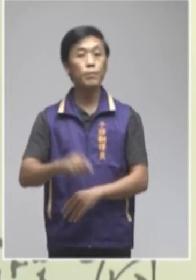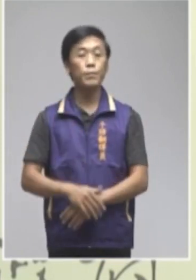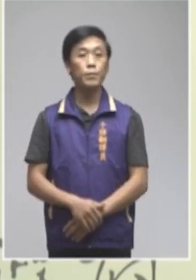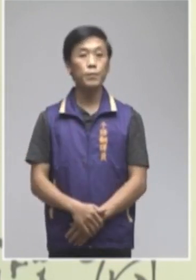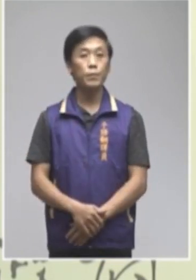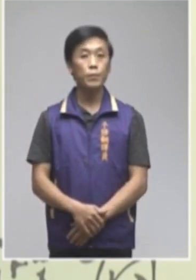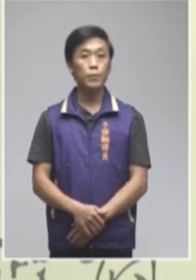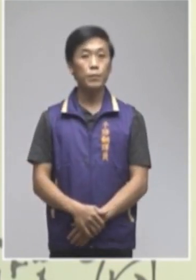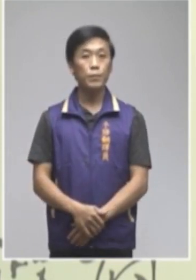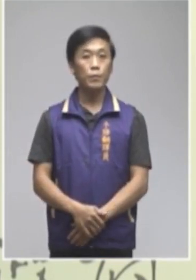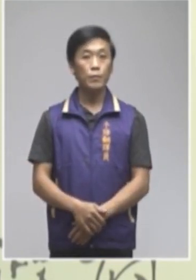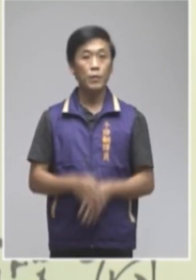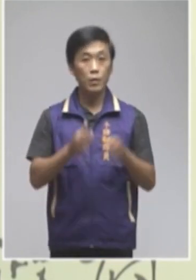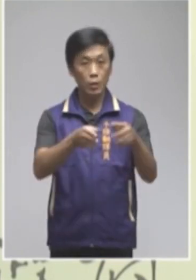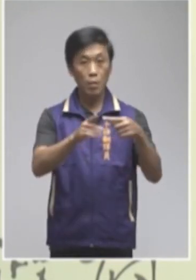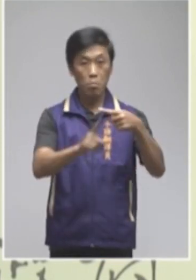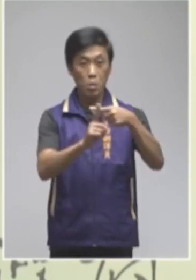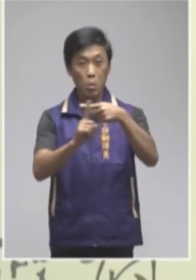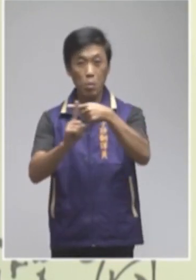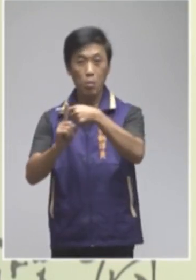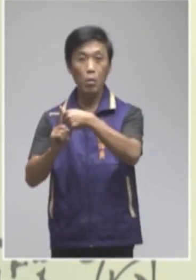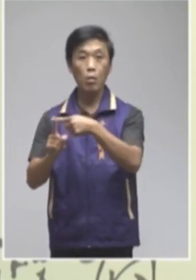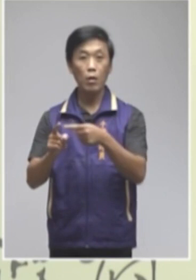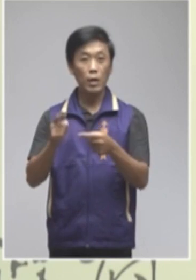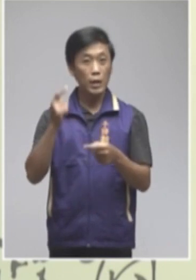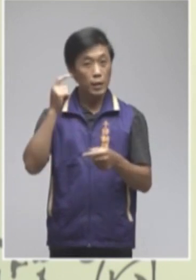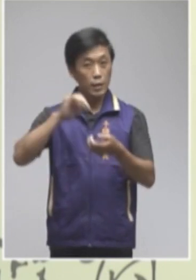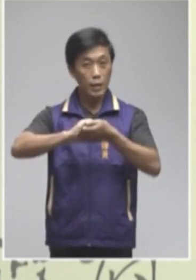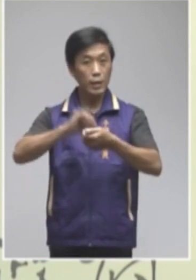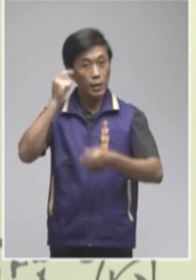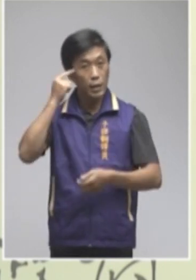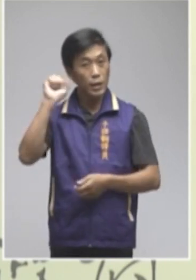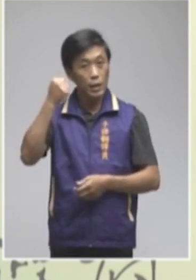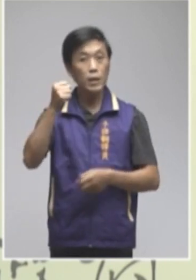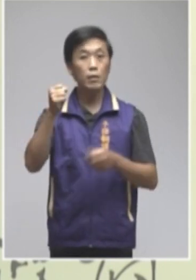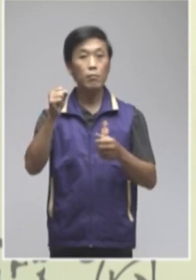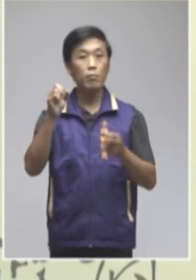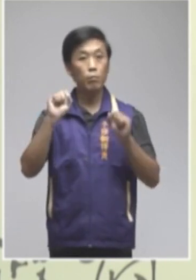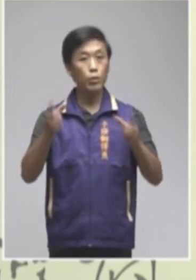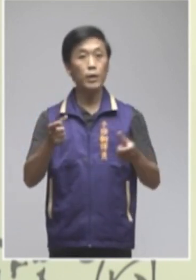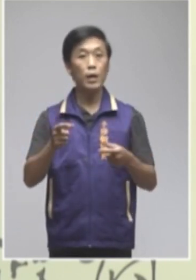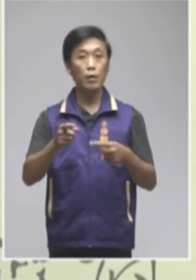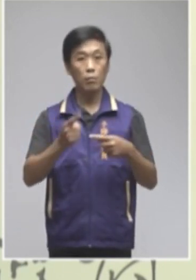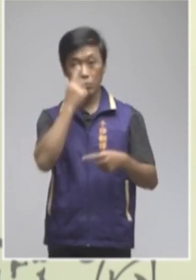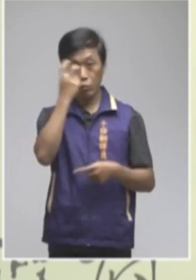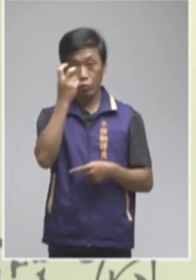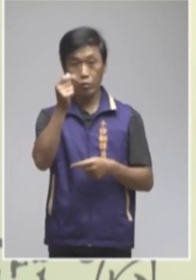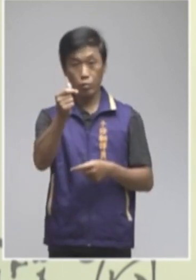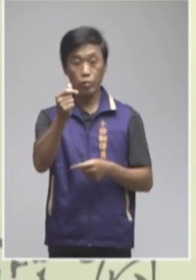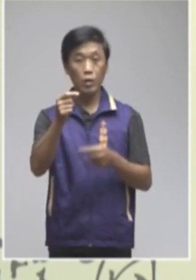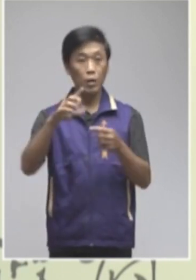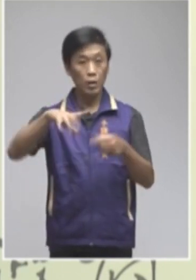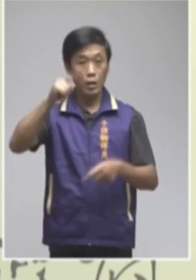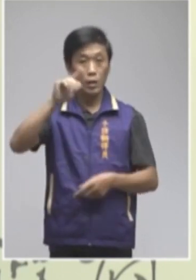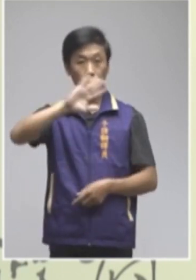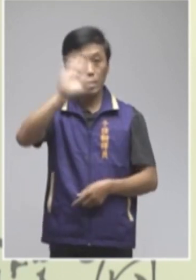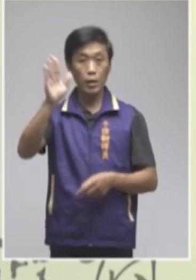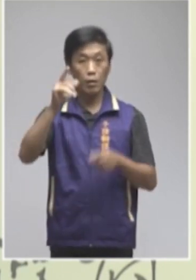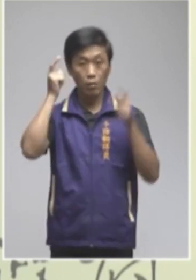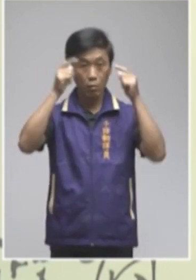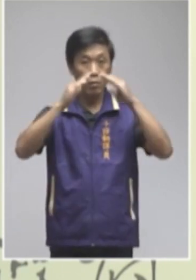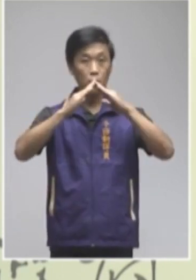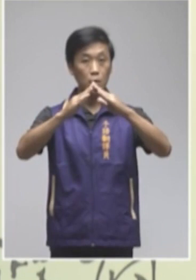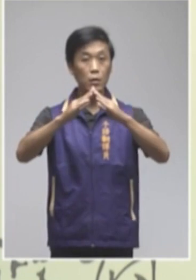个确诊个案定义的不同，那快筛阳判阳这个部分，在第一天，高雄市整体而